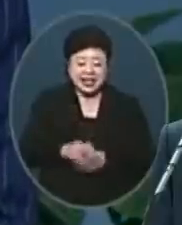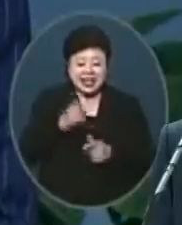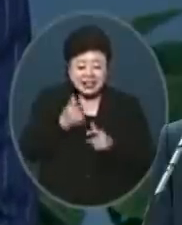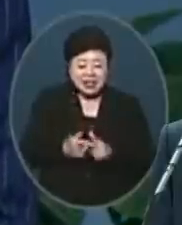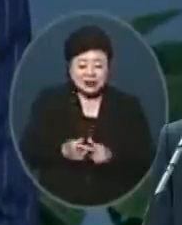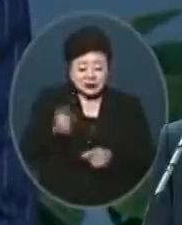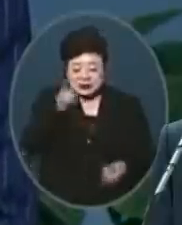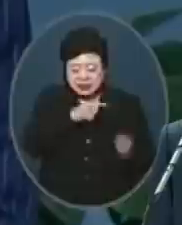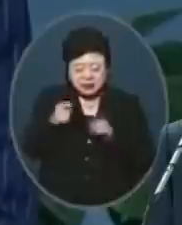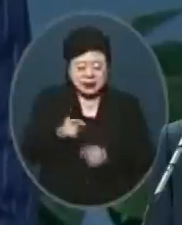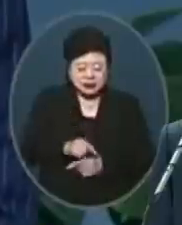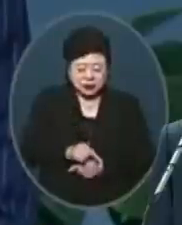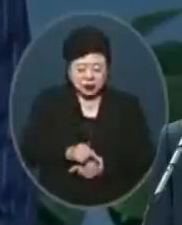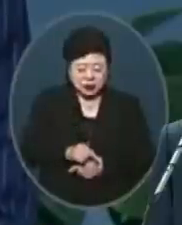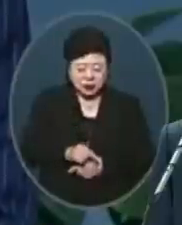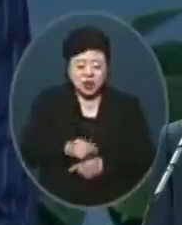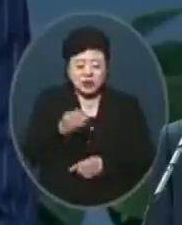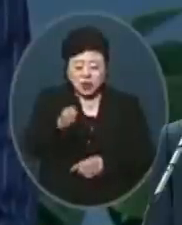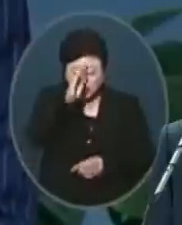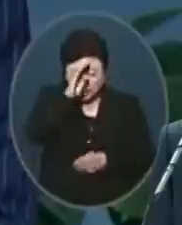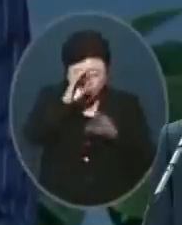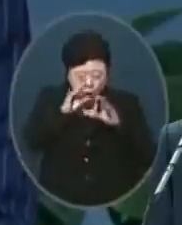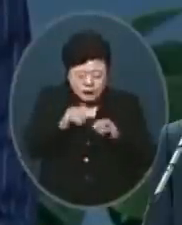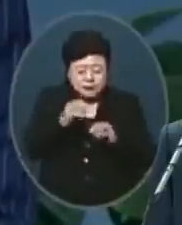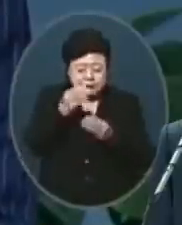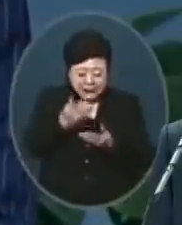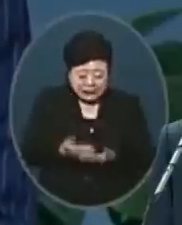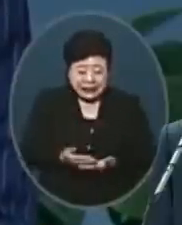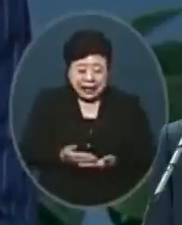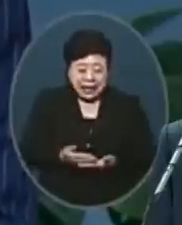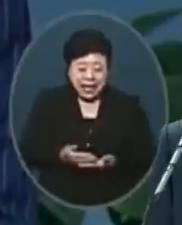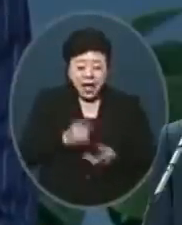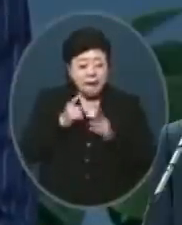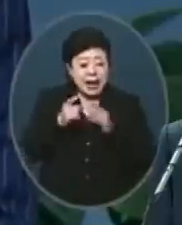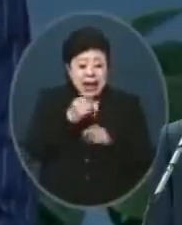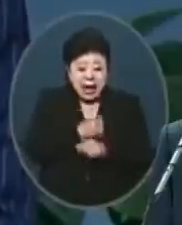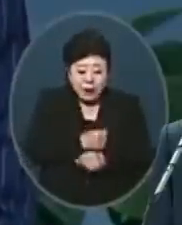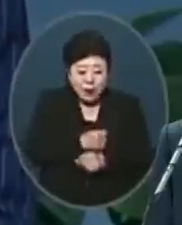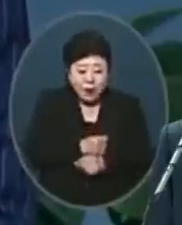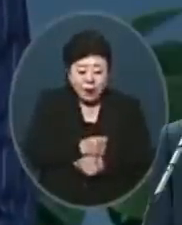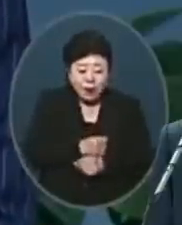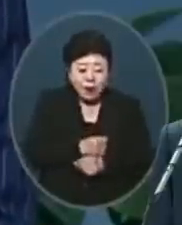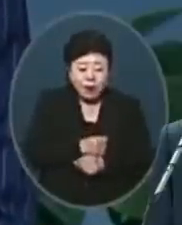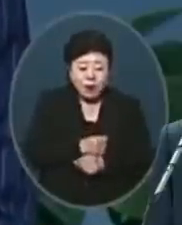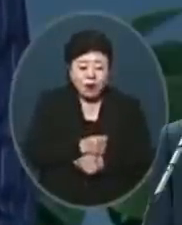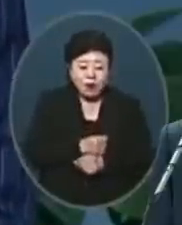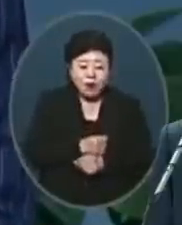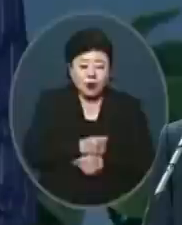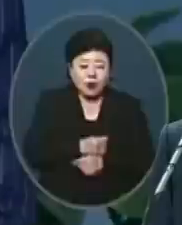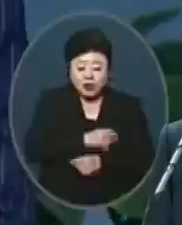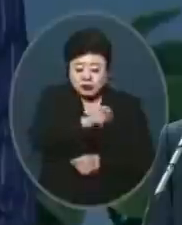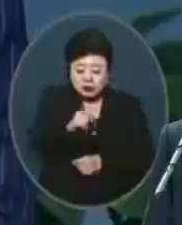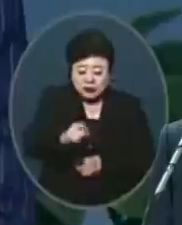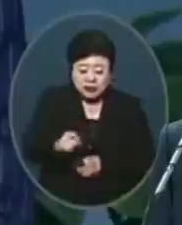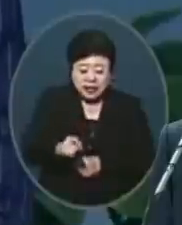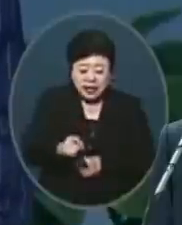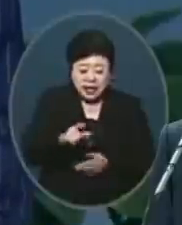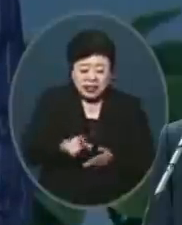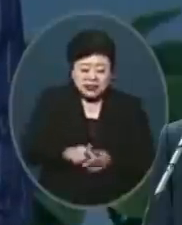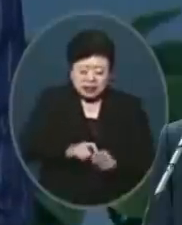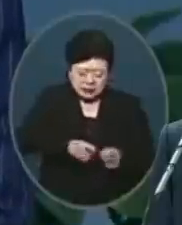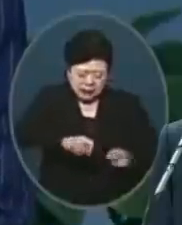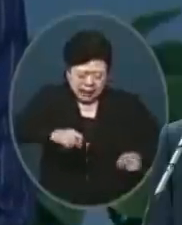예수님이 채찍에 맞음으로 내가 나음을 입었다 그렇게 말하고 적는데 시간이